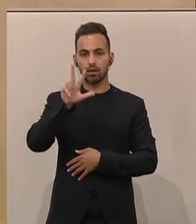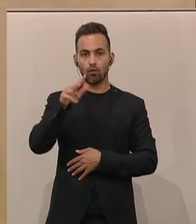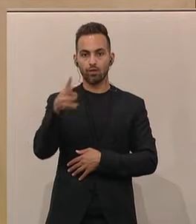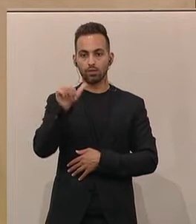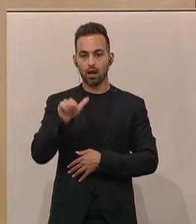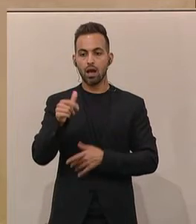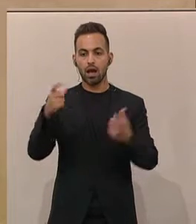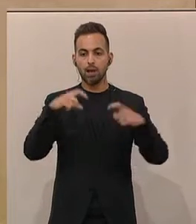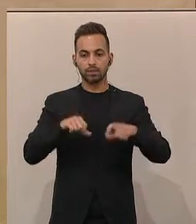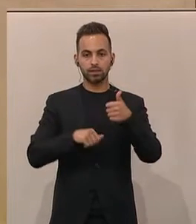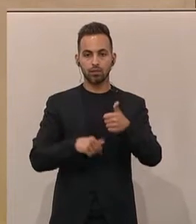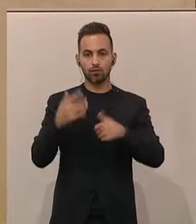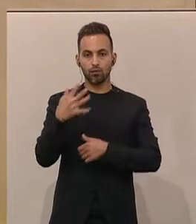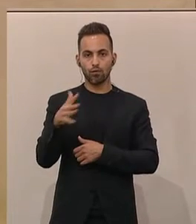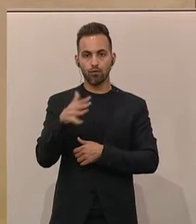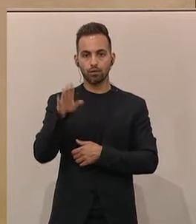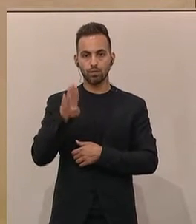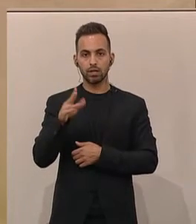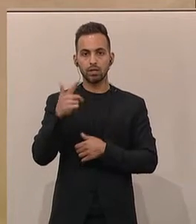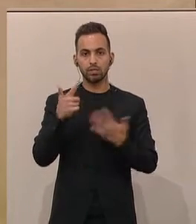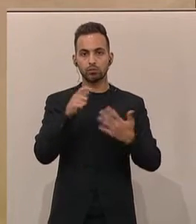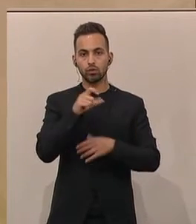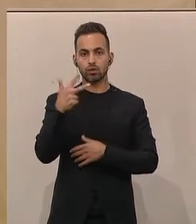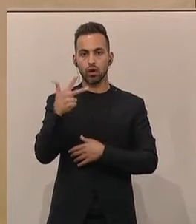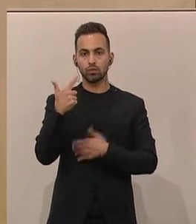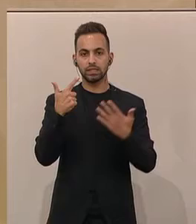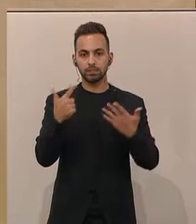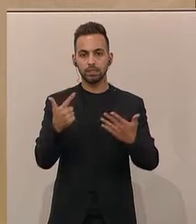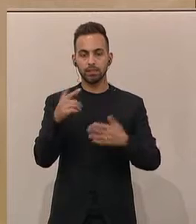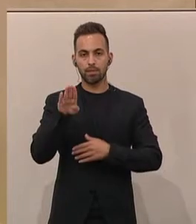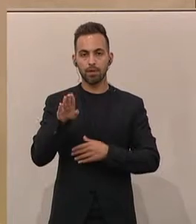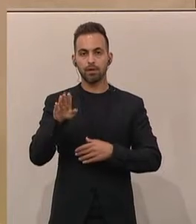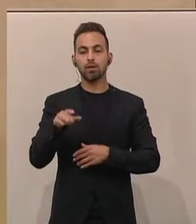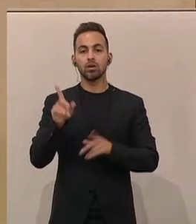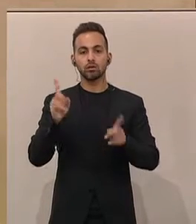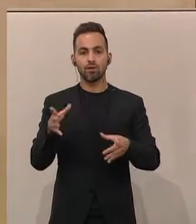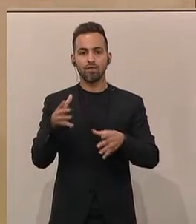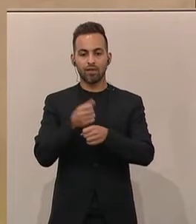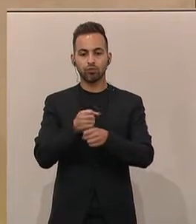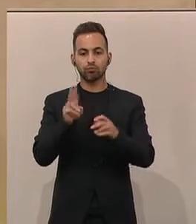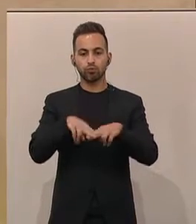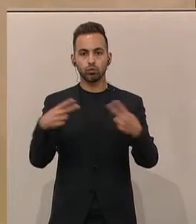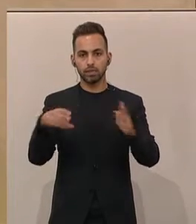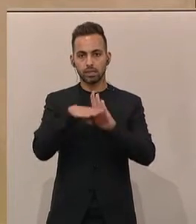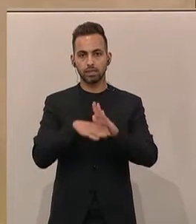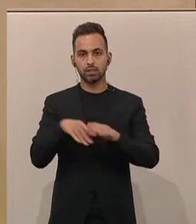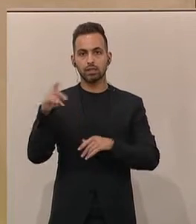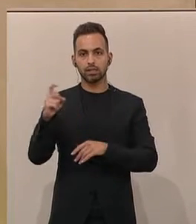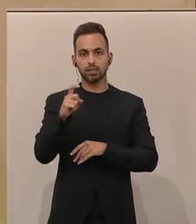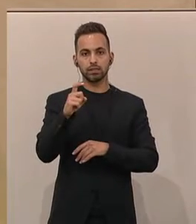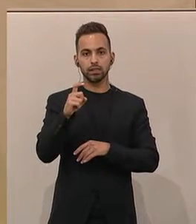1, 255b, 273b und 280b in der Fassung des Bundesgesetzes Nummer